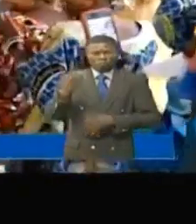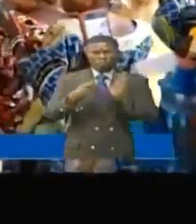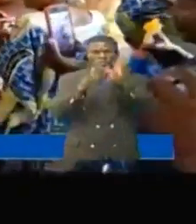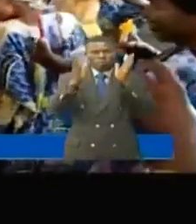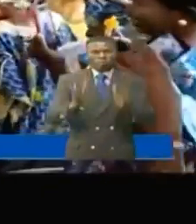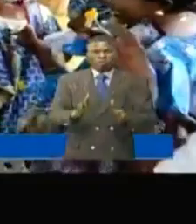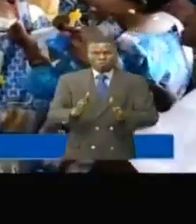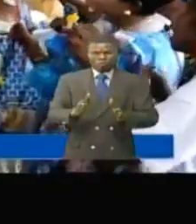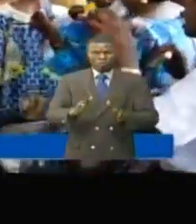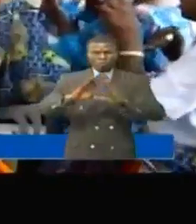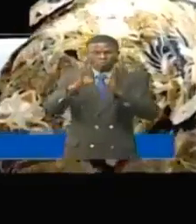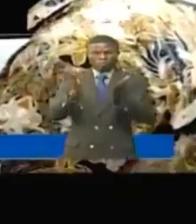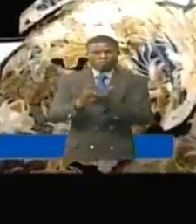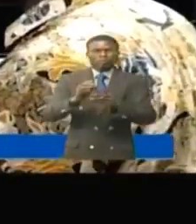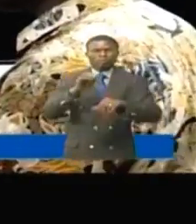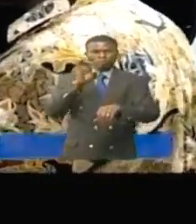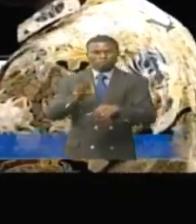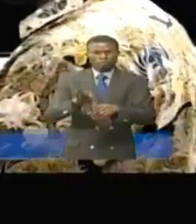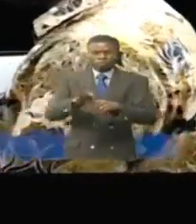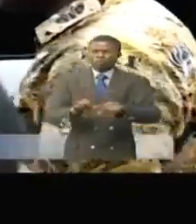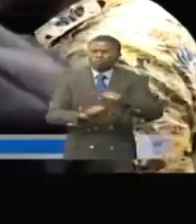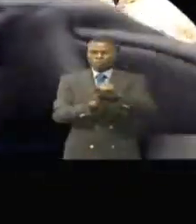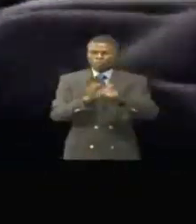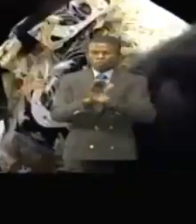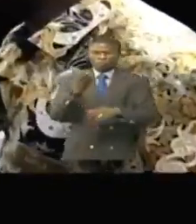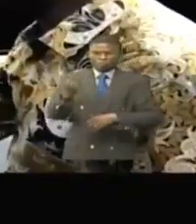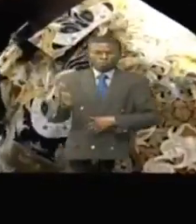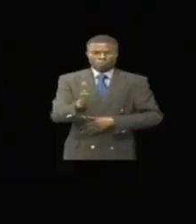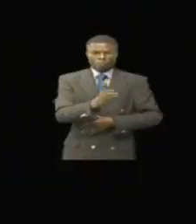à tous les niveaux des élections.